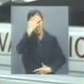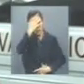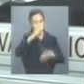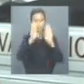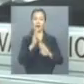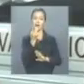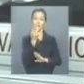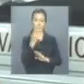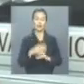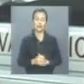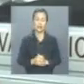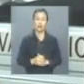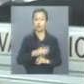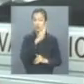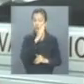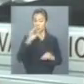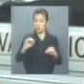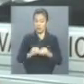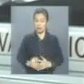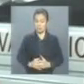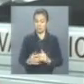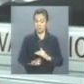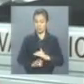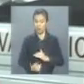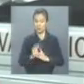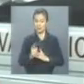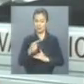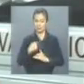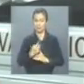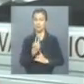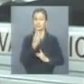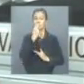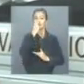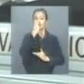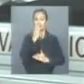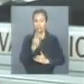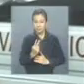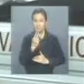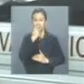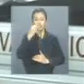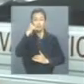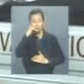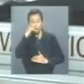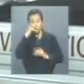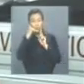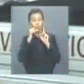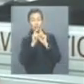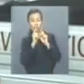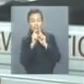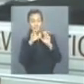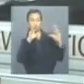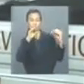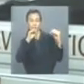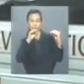จริงๆเนี่ยก็อาจจะบอกว่าให้ทำใจเย็นก่อนหายใจเข้าลึกๆเข้าออกครับแล้วก็เพราะว่าทางเราก็จะไปประสานไปตลอดเวลาเพราะ